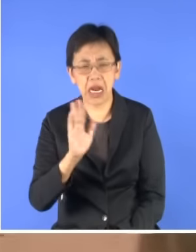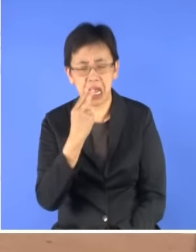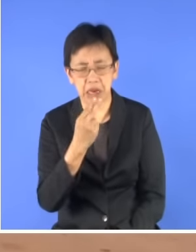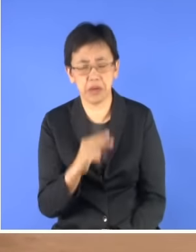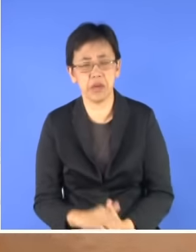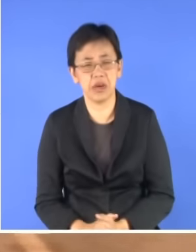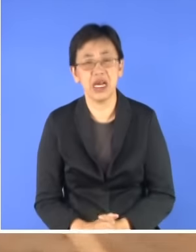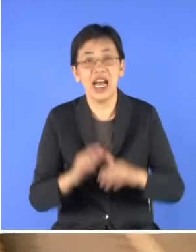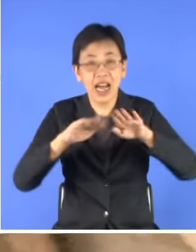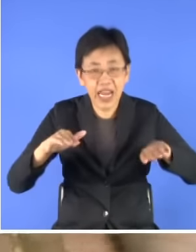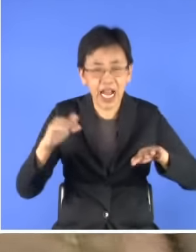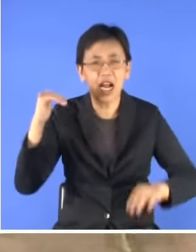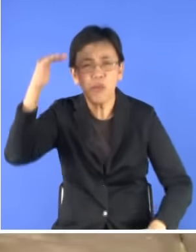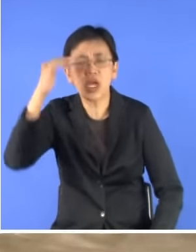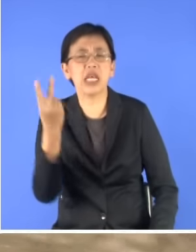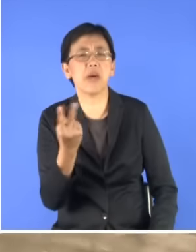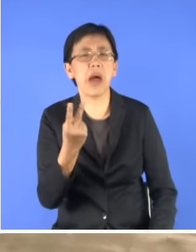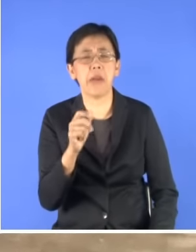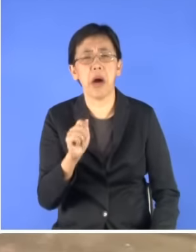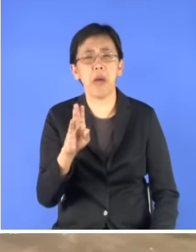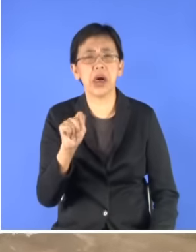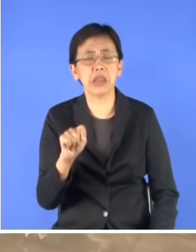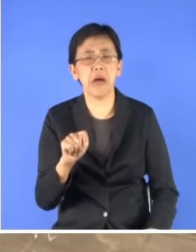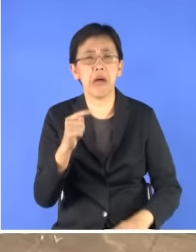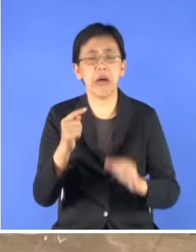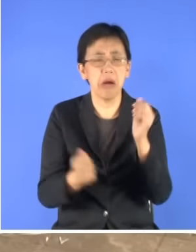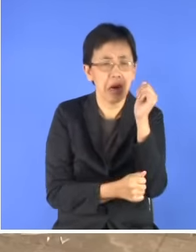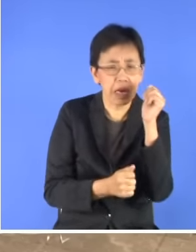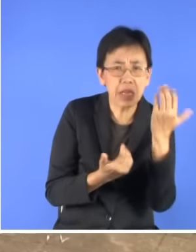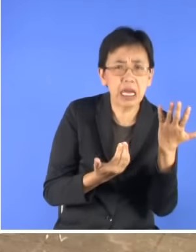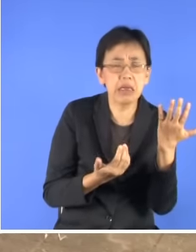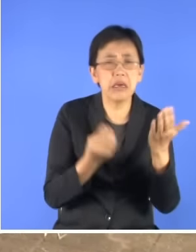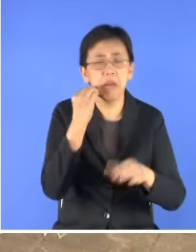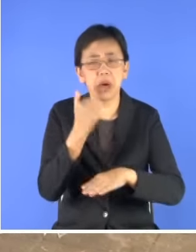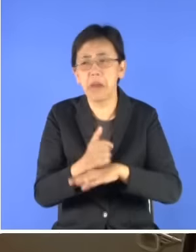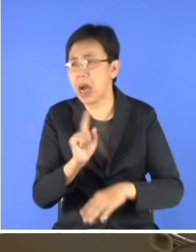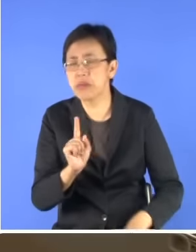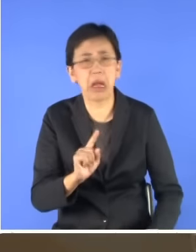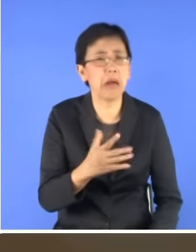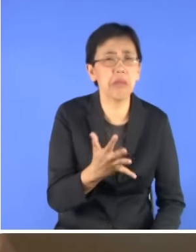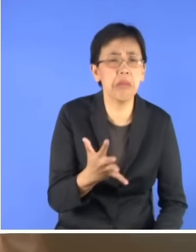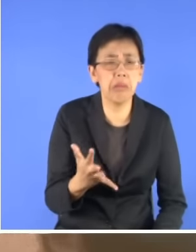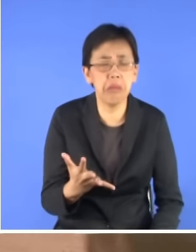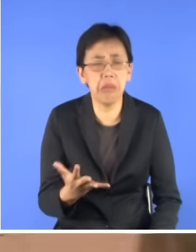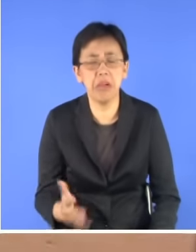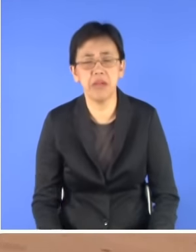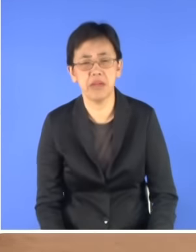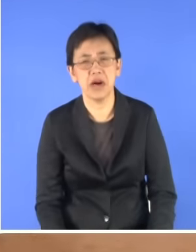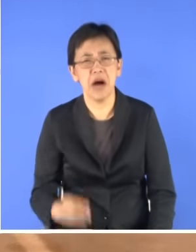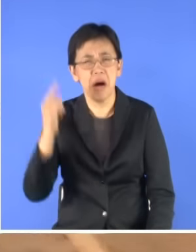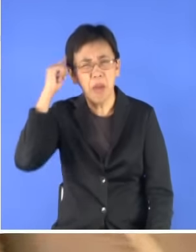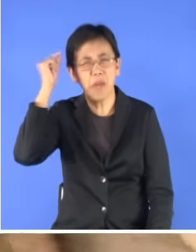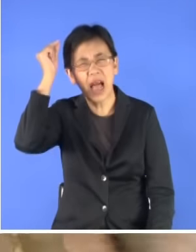มีแต่เด็กกับผู้ใหญ่อบต.กำนันผู้ใหญ่บ้านเนี่ยอยู่ที่ไหนล่ะบอกเมียไว้แบบนี ้ผมยาวลากไ